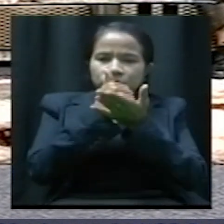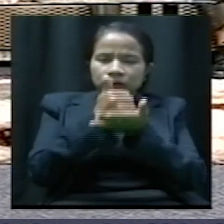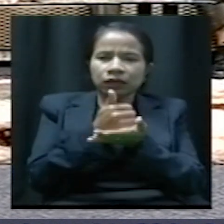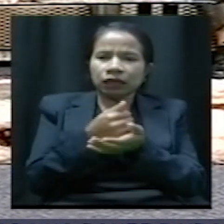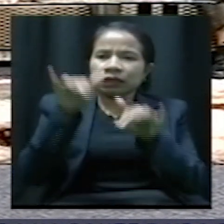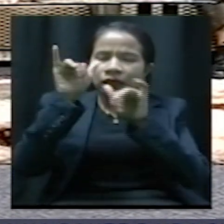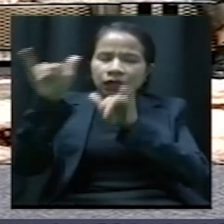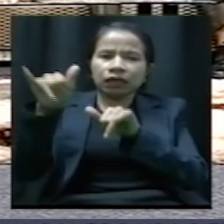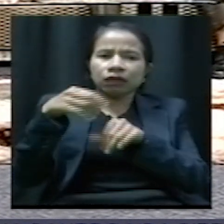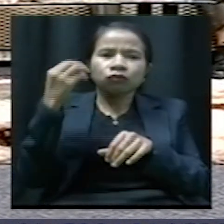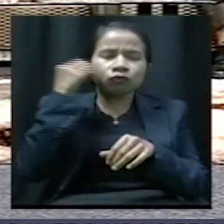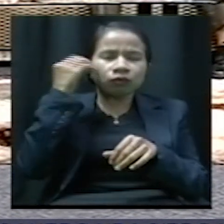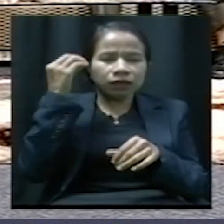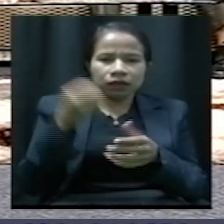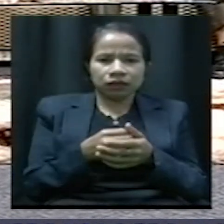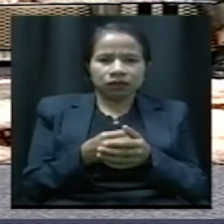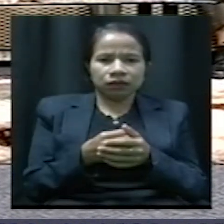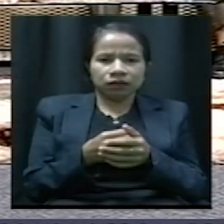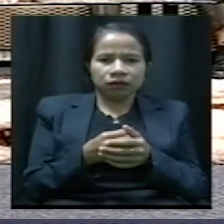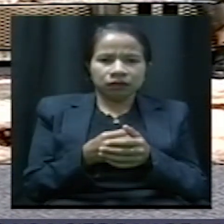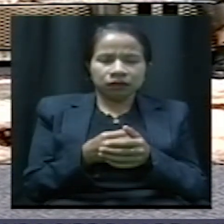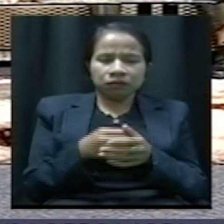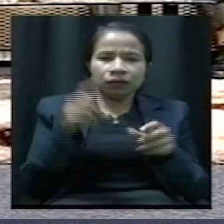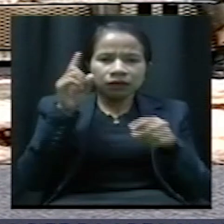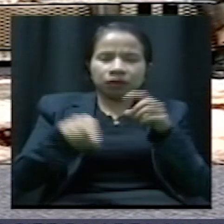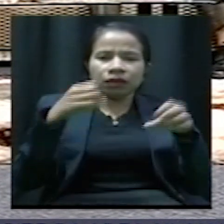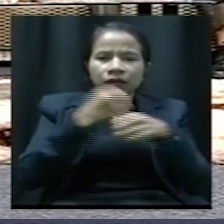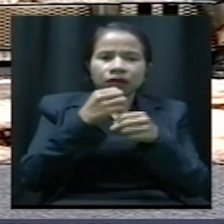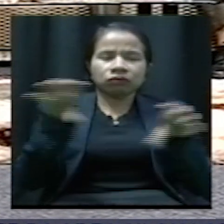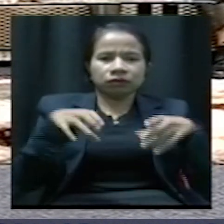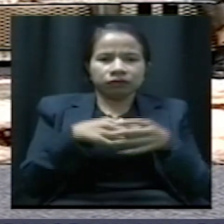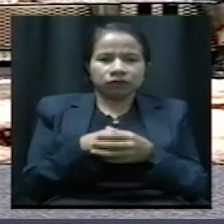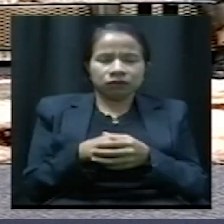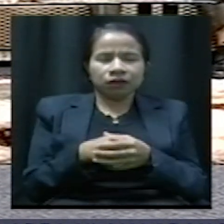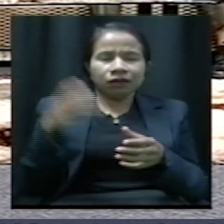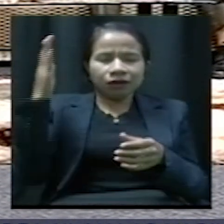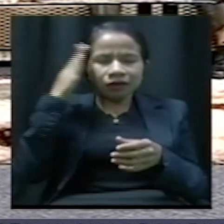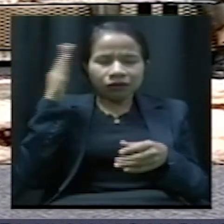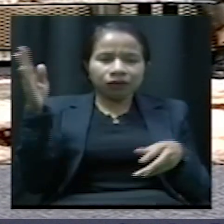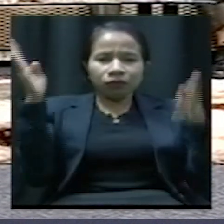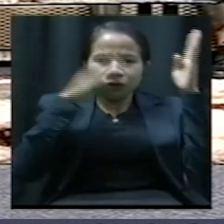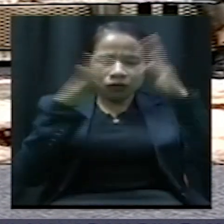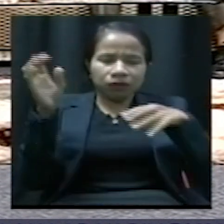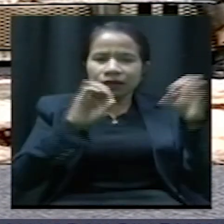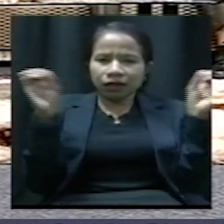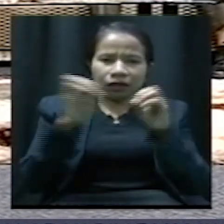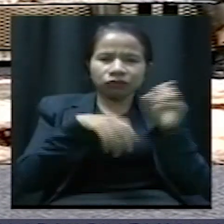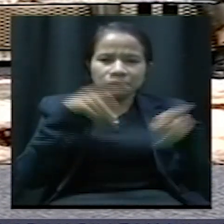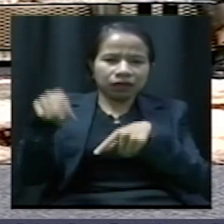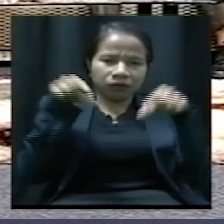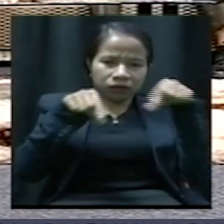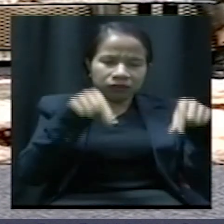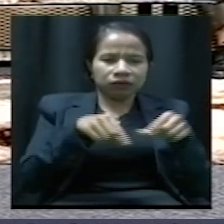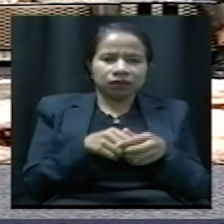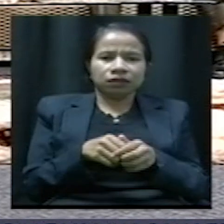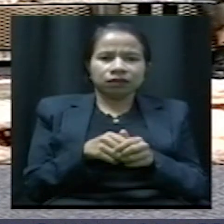de hetan dit situasi sira ne sane ma beha bati dan beha kara koloka ida iha ne maka problema ne laos ema ho deficiencia